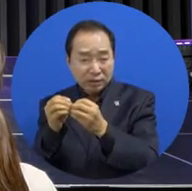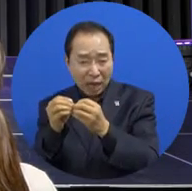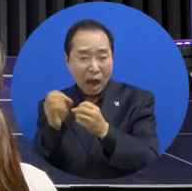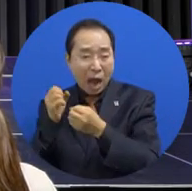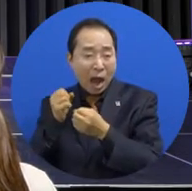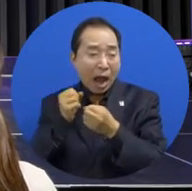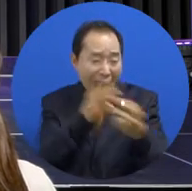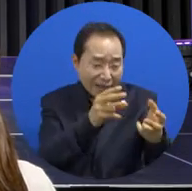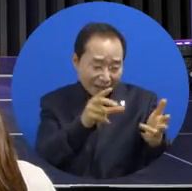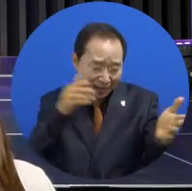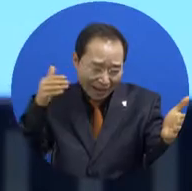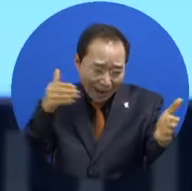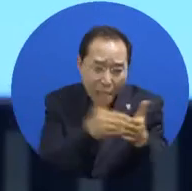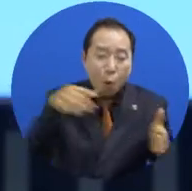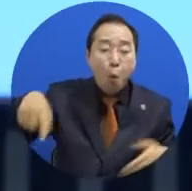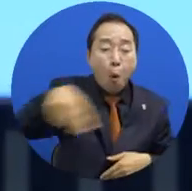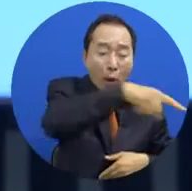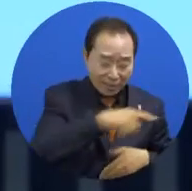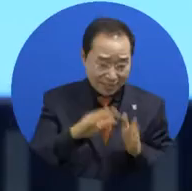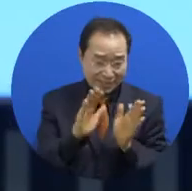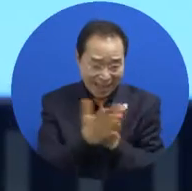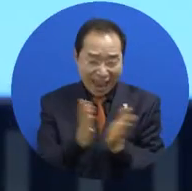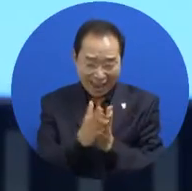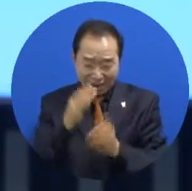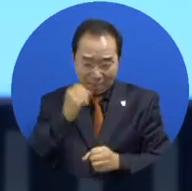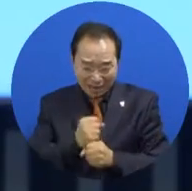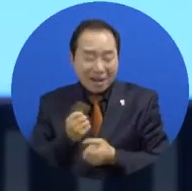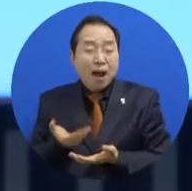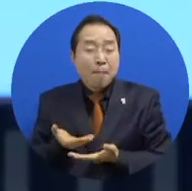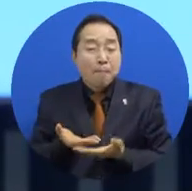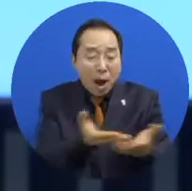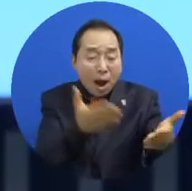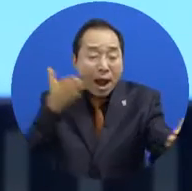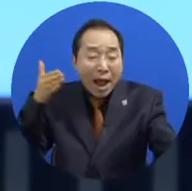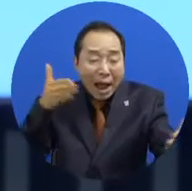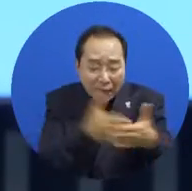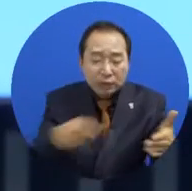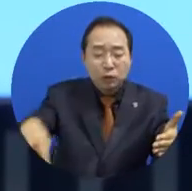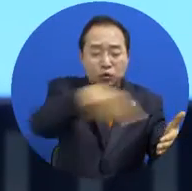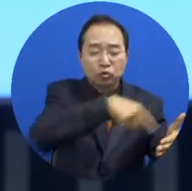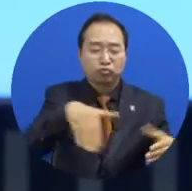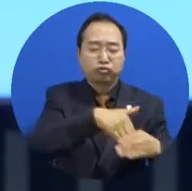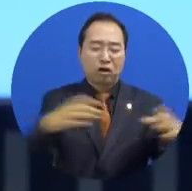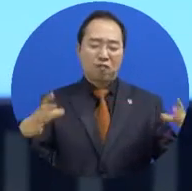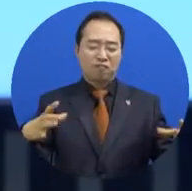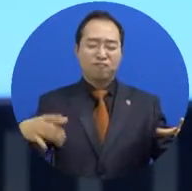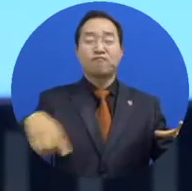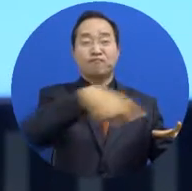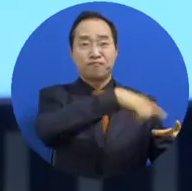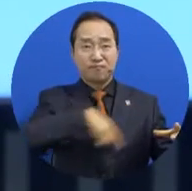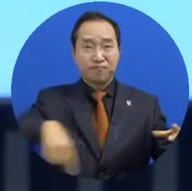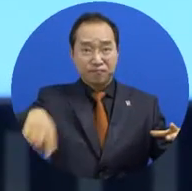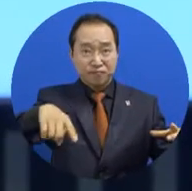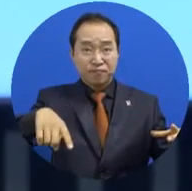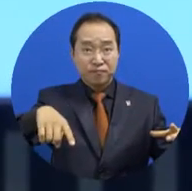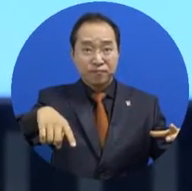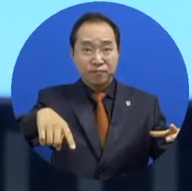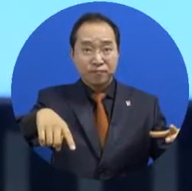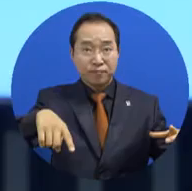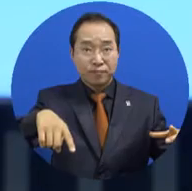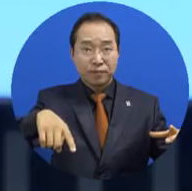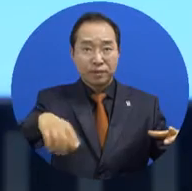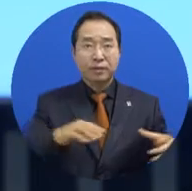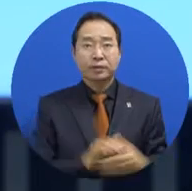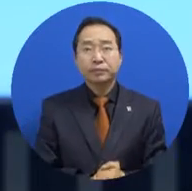있는 영역까지 책이 도달할 수 있는 영역까지가 하나의 문명권이고 이거는